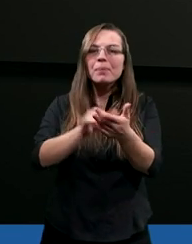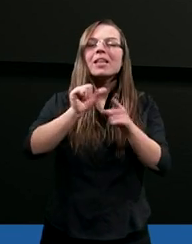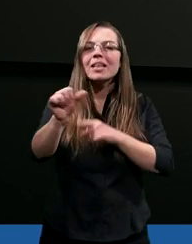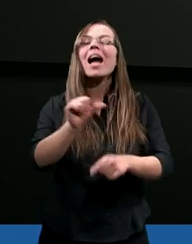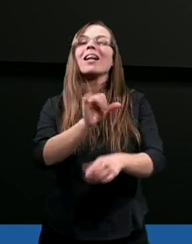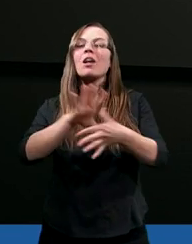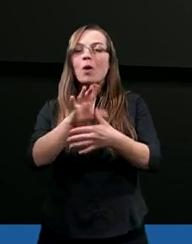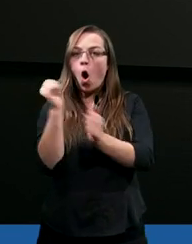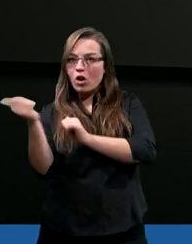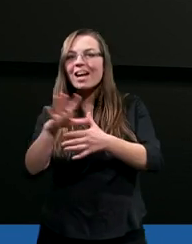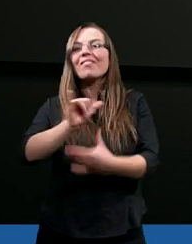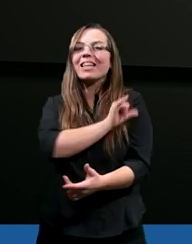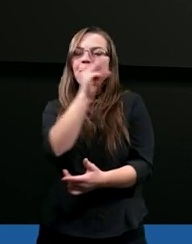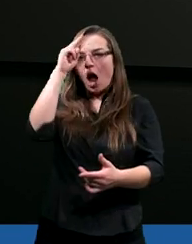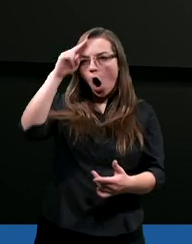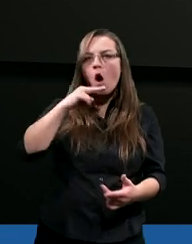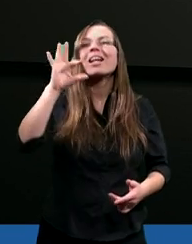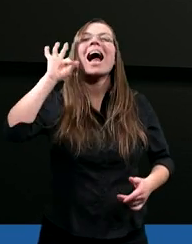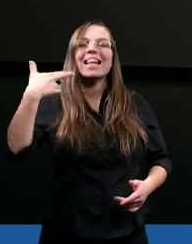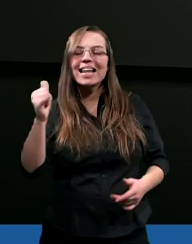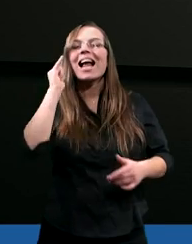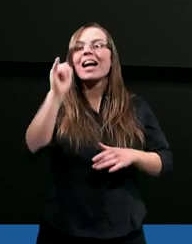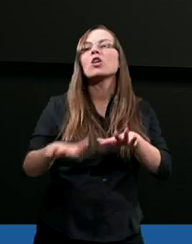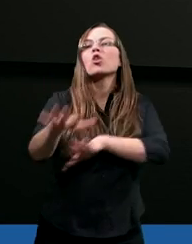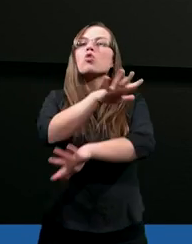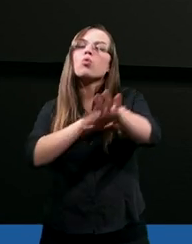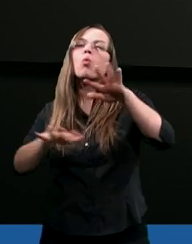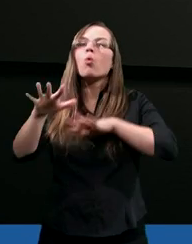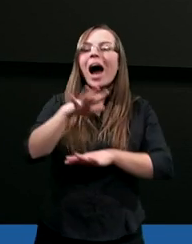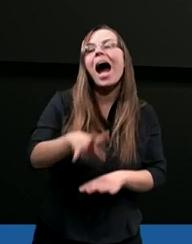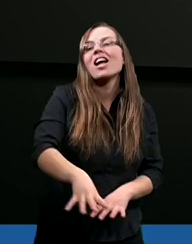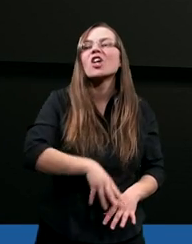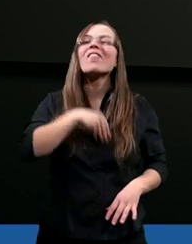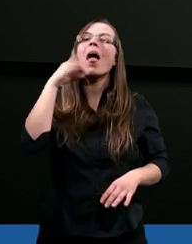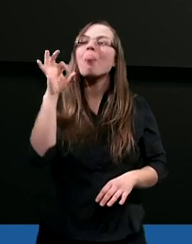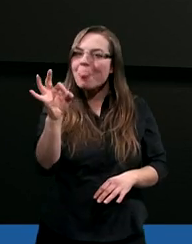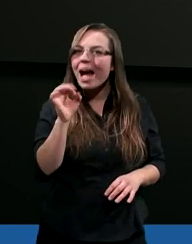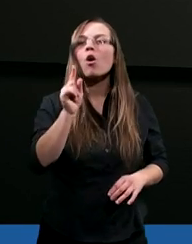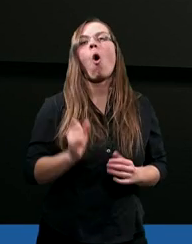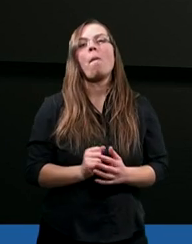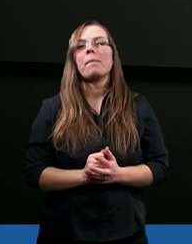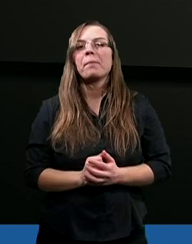w imię Ojca, Syna i Ducha Świętego.